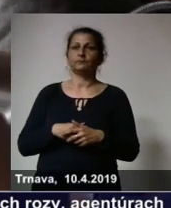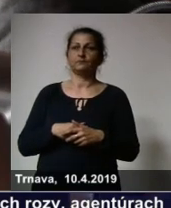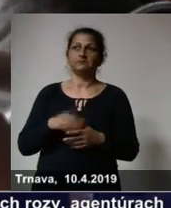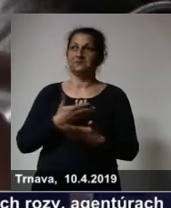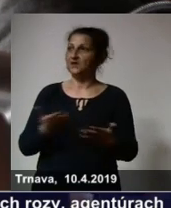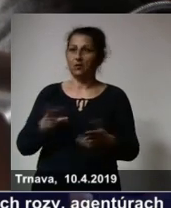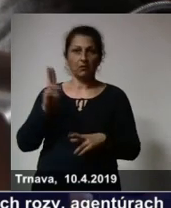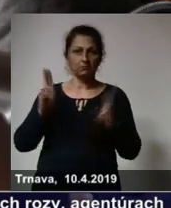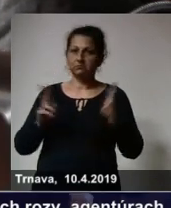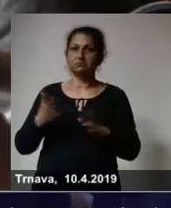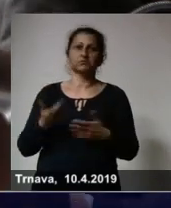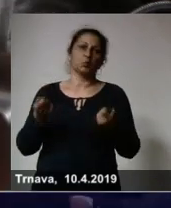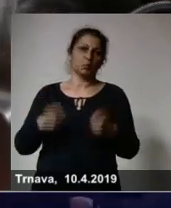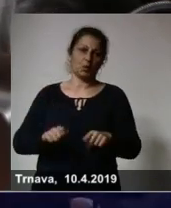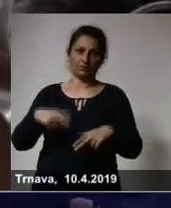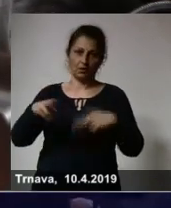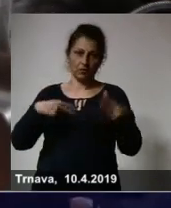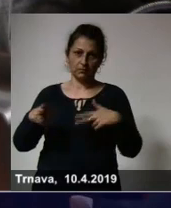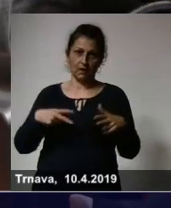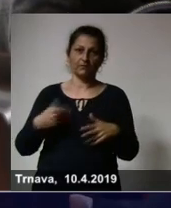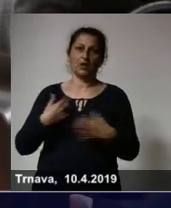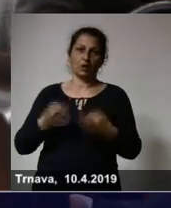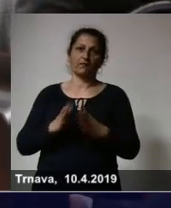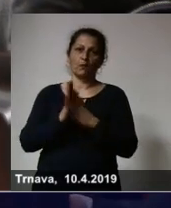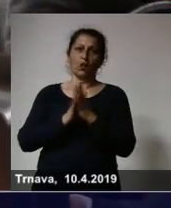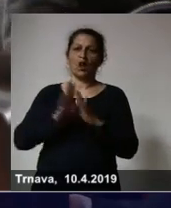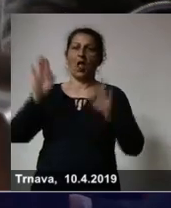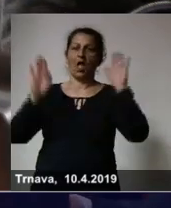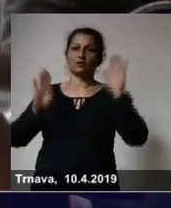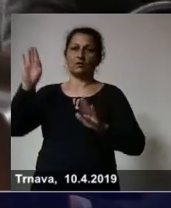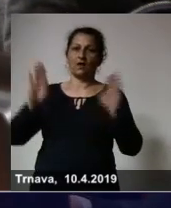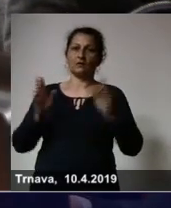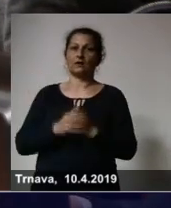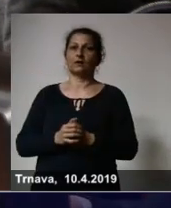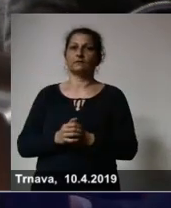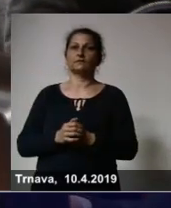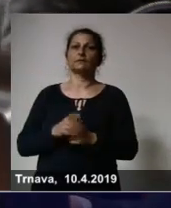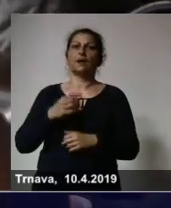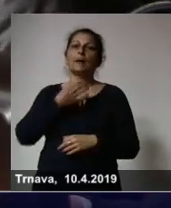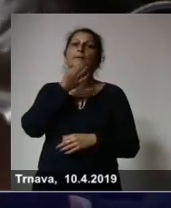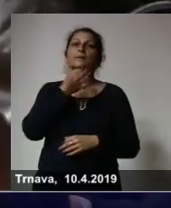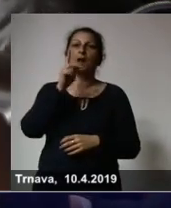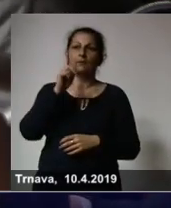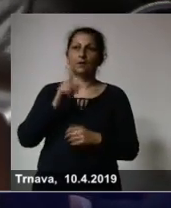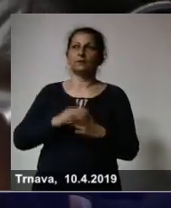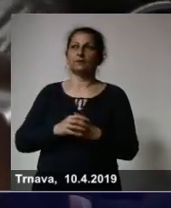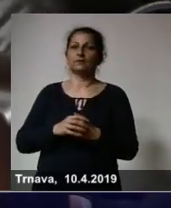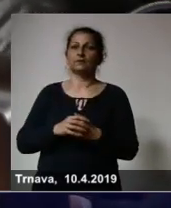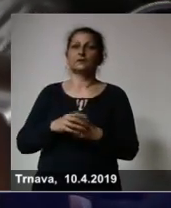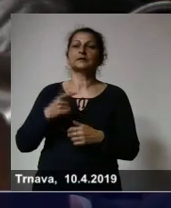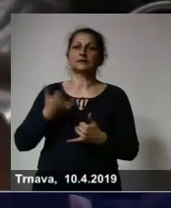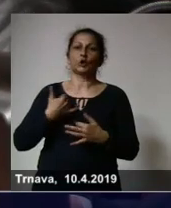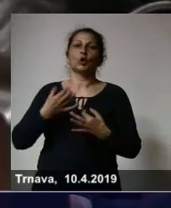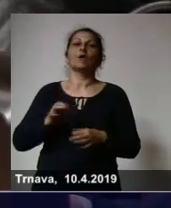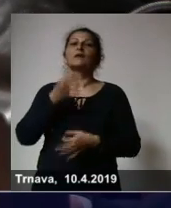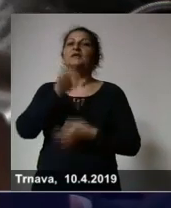Uzatváram rozpravu k tomuto bodu a dovolím sa požiadať o hlasovanie. Pardon, dovolím si vás